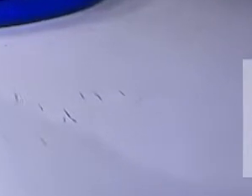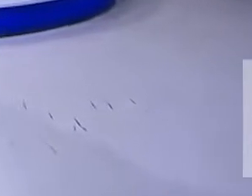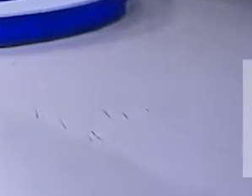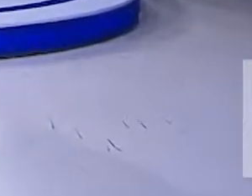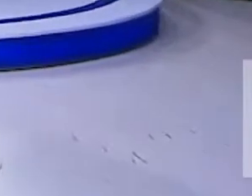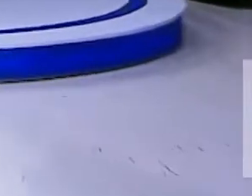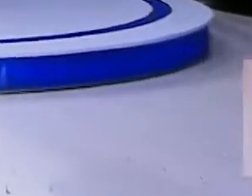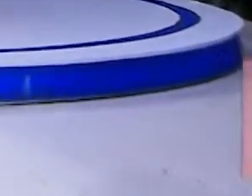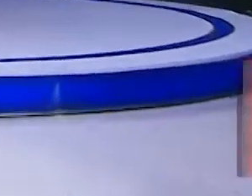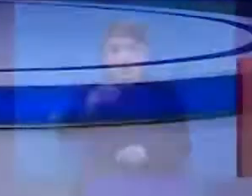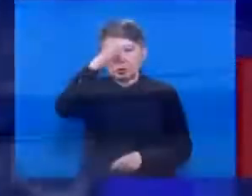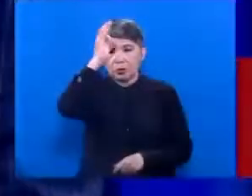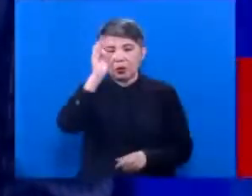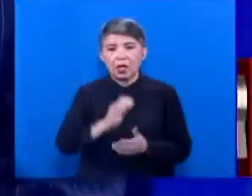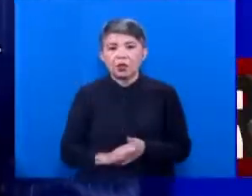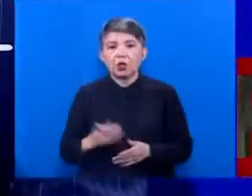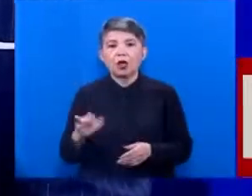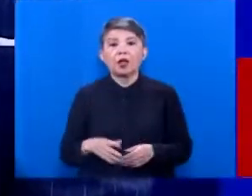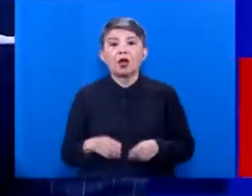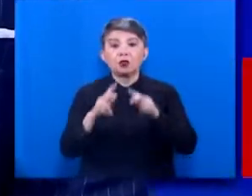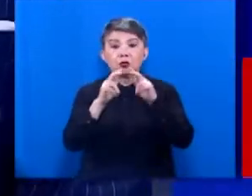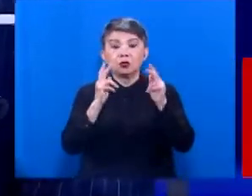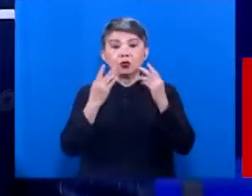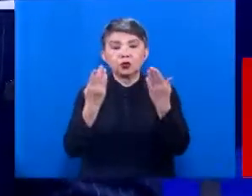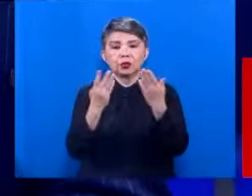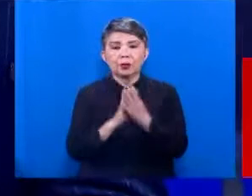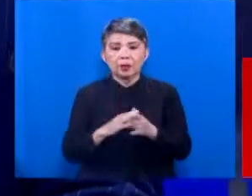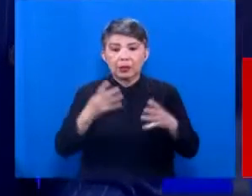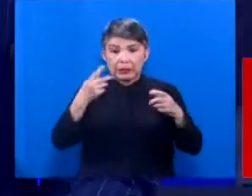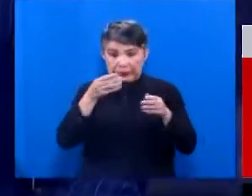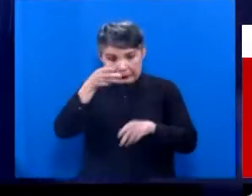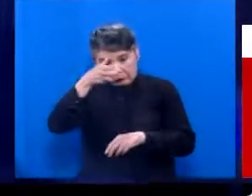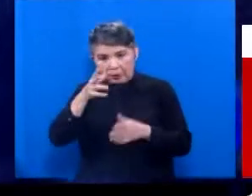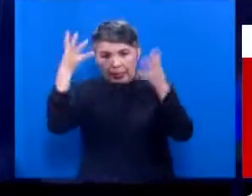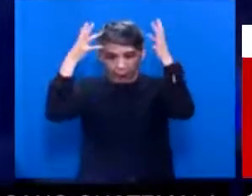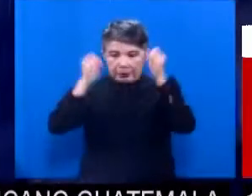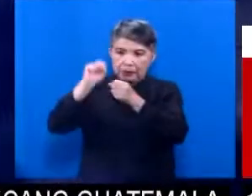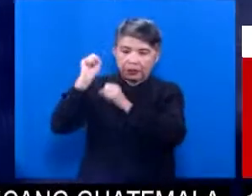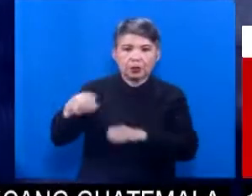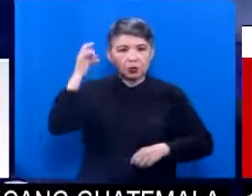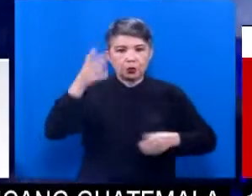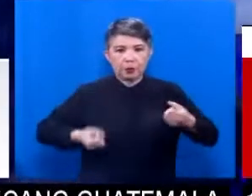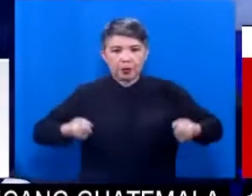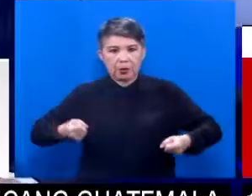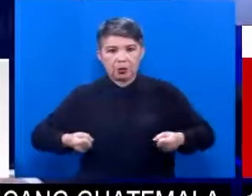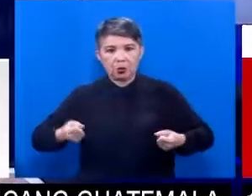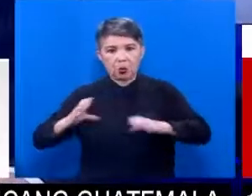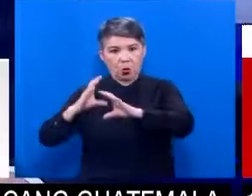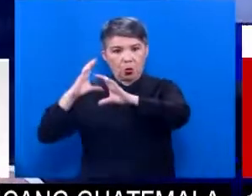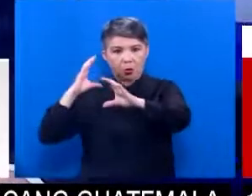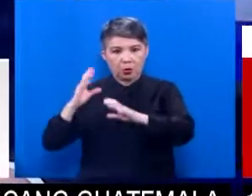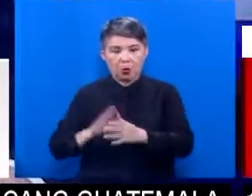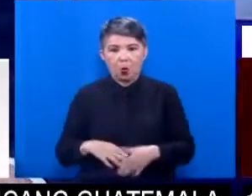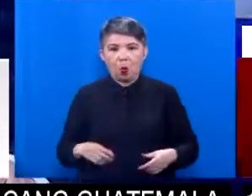Seorang polisi lalu lintas di Kudus, Jawa Tengah terekam kamera melemparkan helm ke arah sopir truk. Video ini beredar luas di media sosial berujung